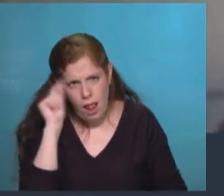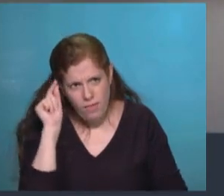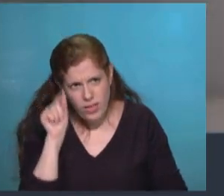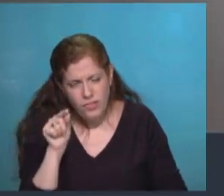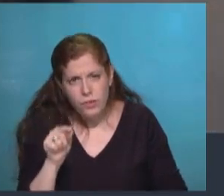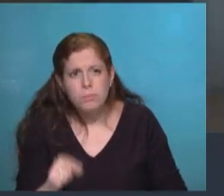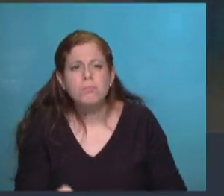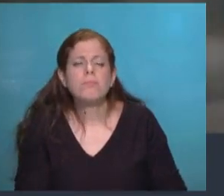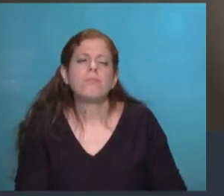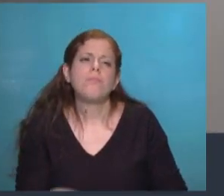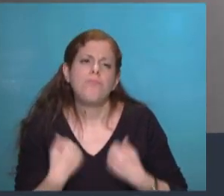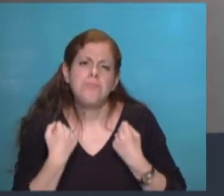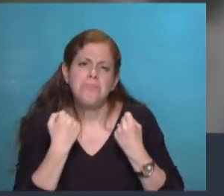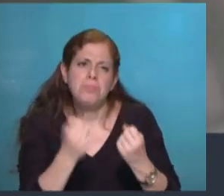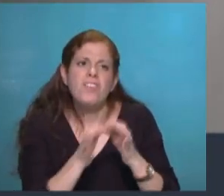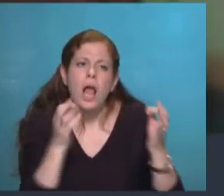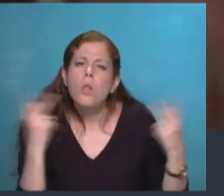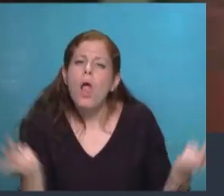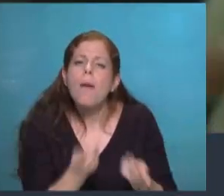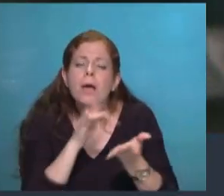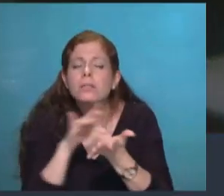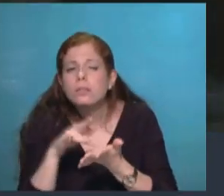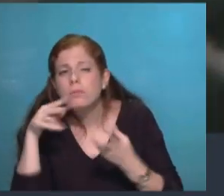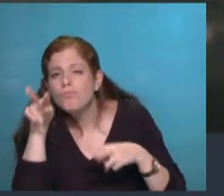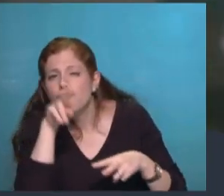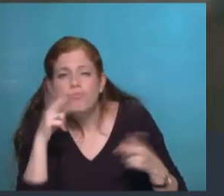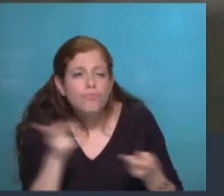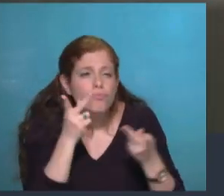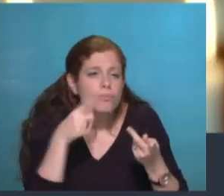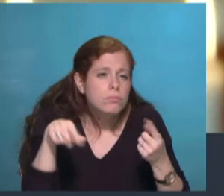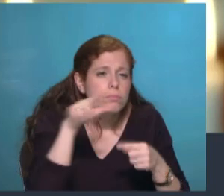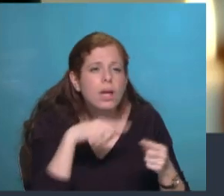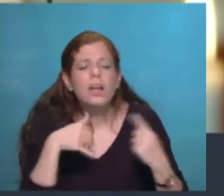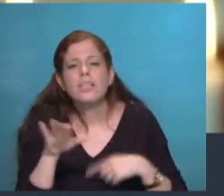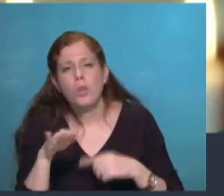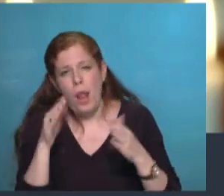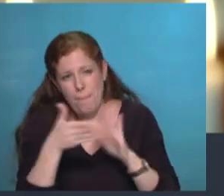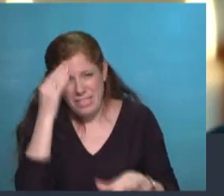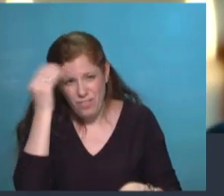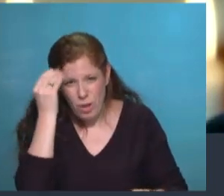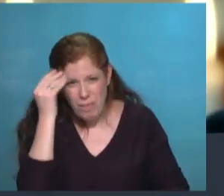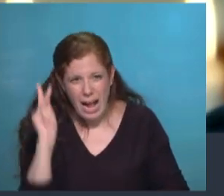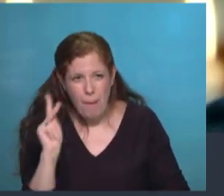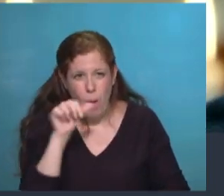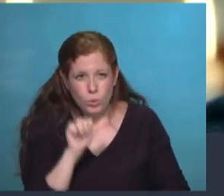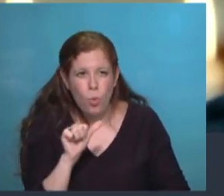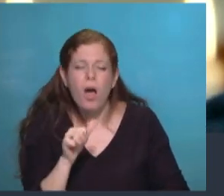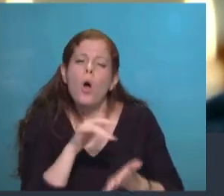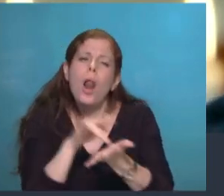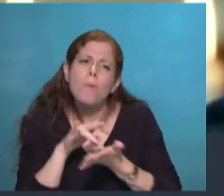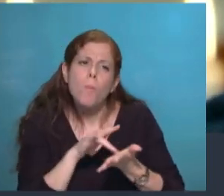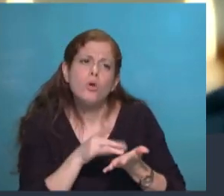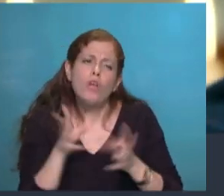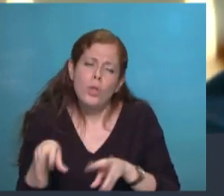Tel Aviv and started looking around all the places, went to the camera obscura. I took her to all the places that we'd been